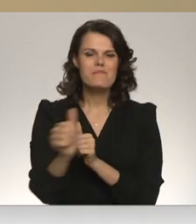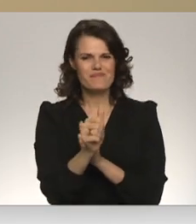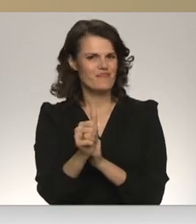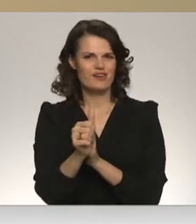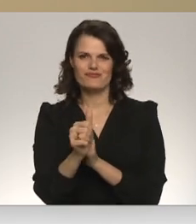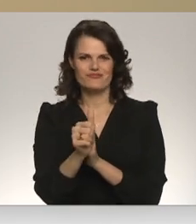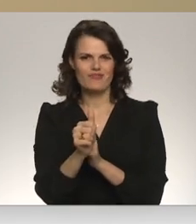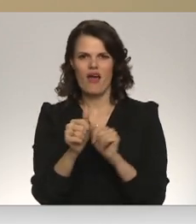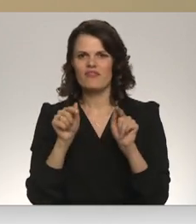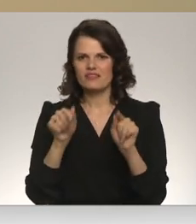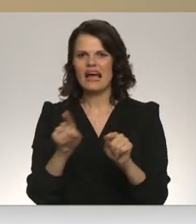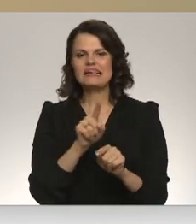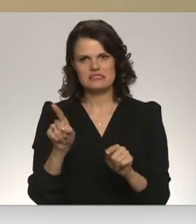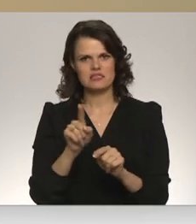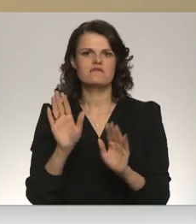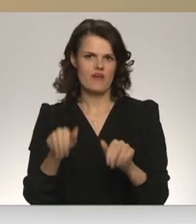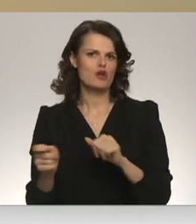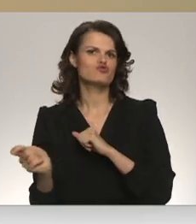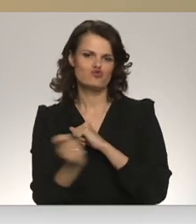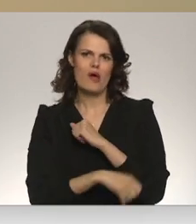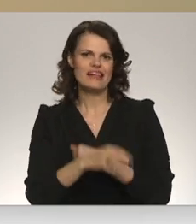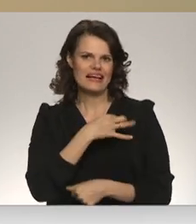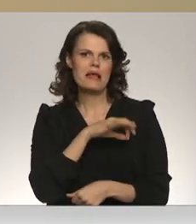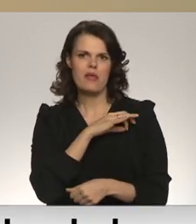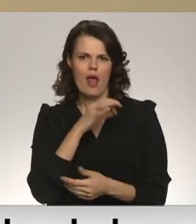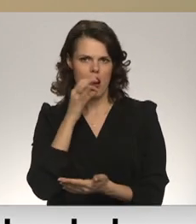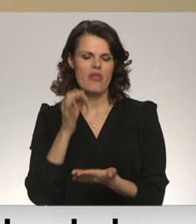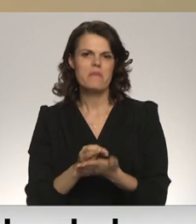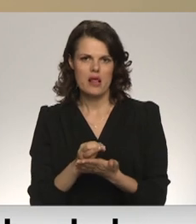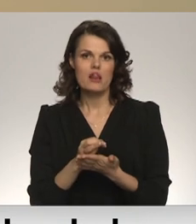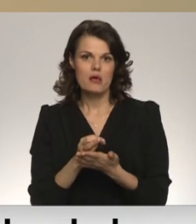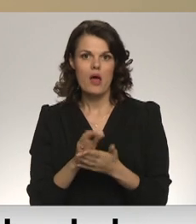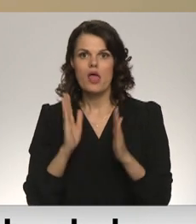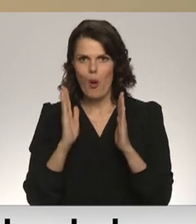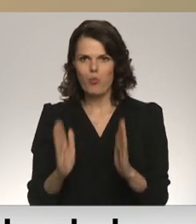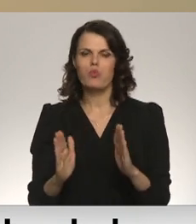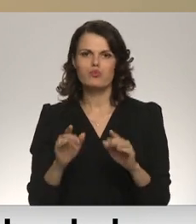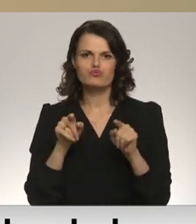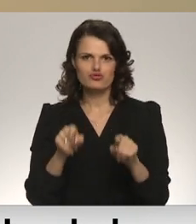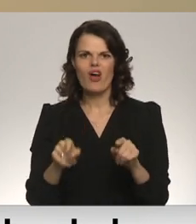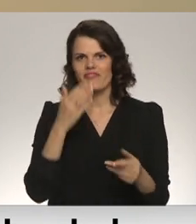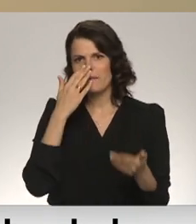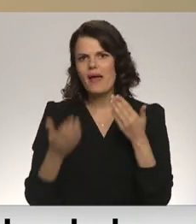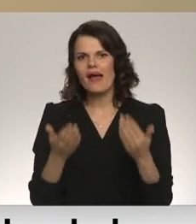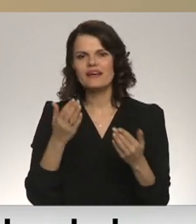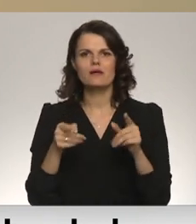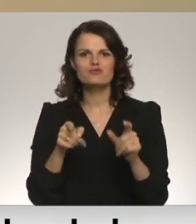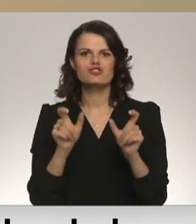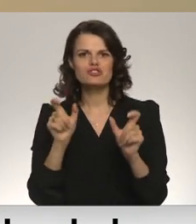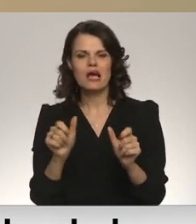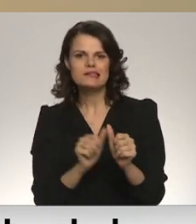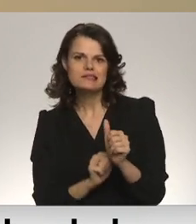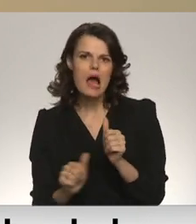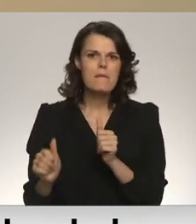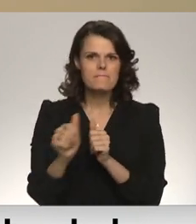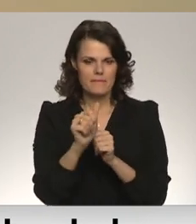ir sodāma krimināli. Ja? Tā kā, ja būs šādi mēģinājumi šīs sankcijas apiet,